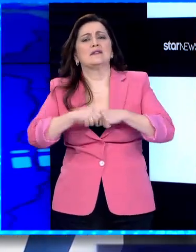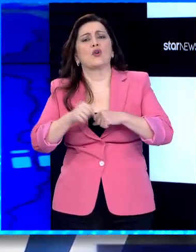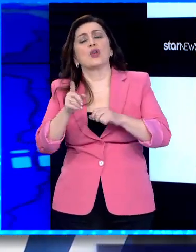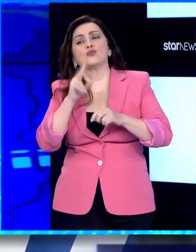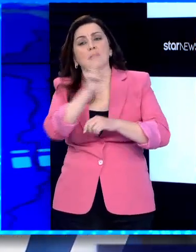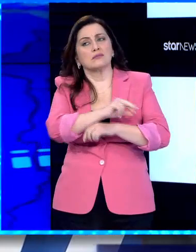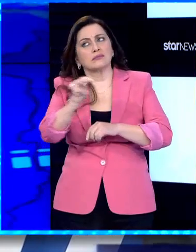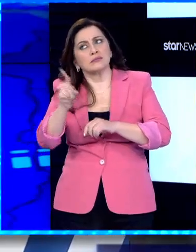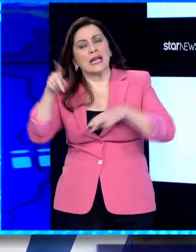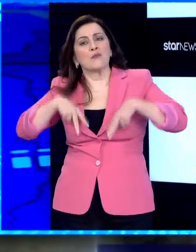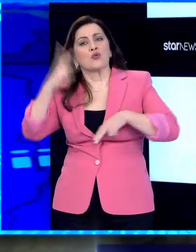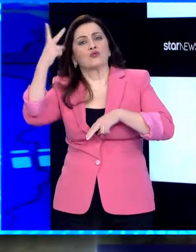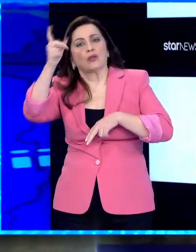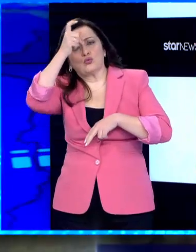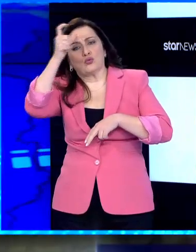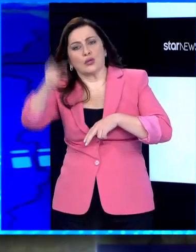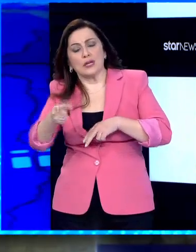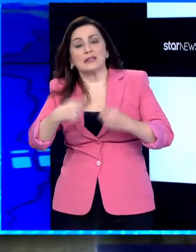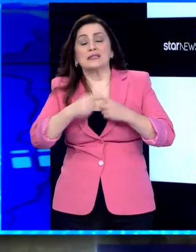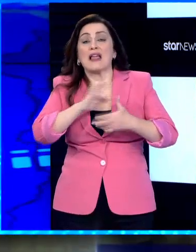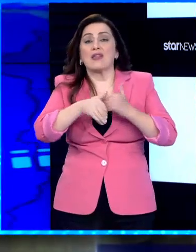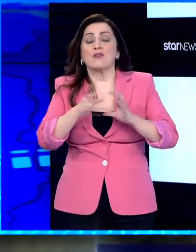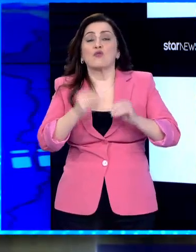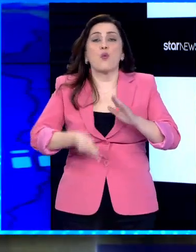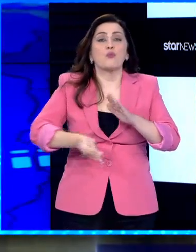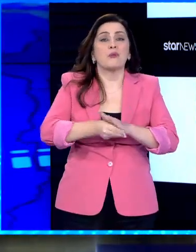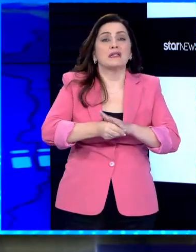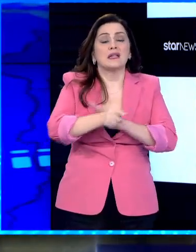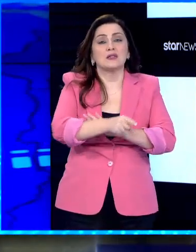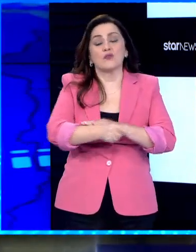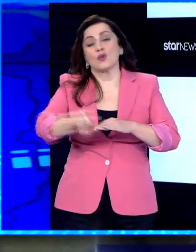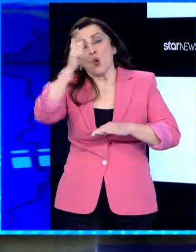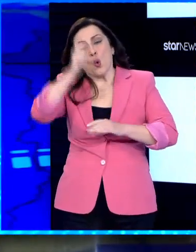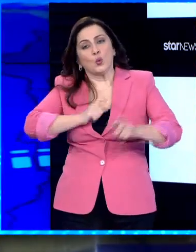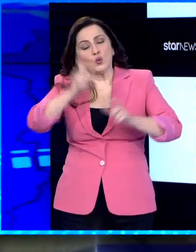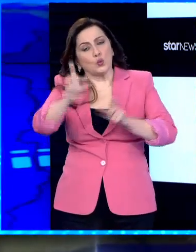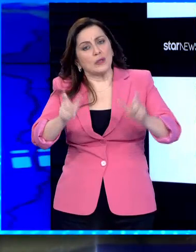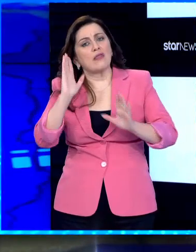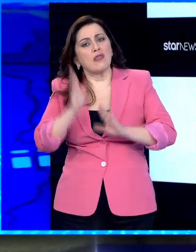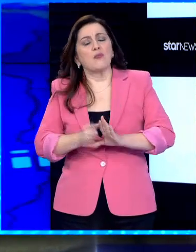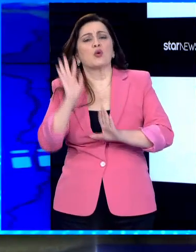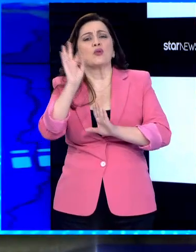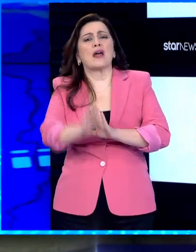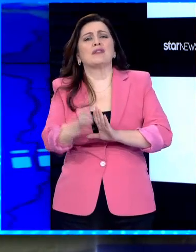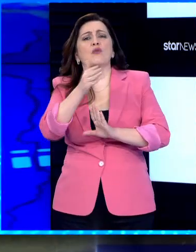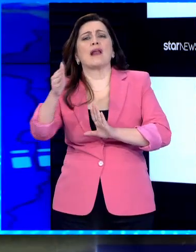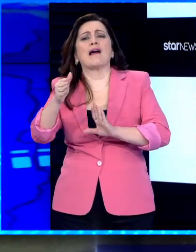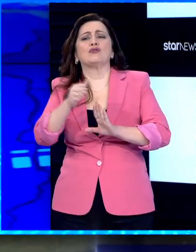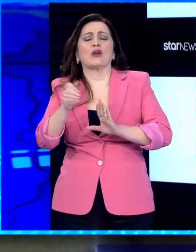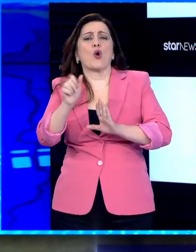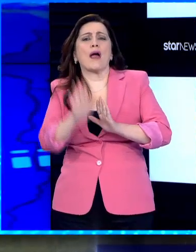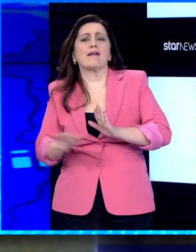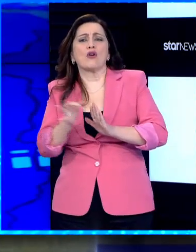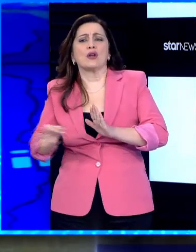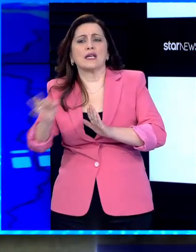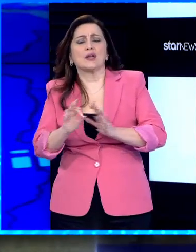τους. Ενδιαφέρον παρουσιάζει η επικείμενη συμφωνία για το μεταναστευτικό. Οι Τούρκοι πολίτες θα μπορούν να μπαίνουν στα νησιά του Ανατολικού Αιγαίου χωρίς βίζα για